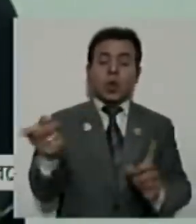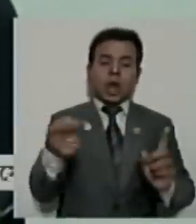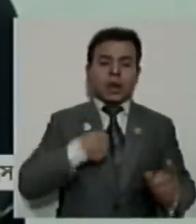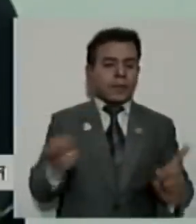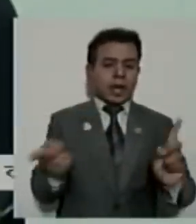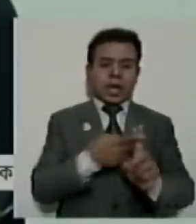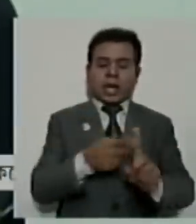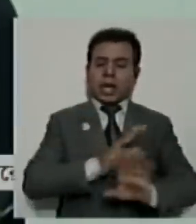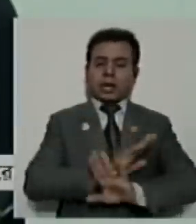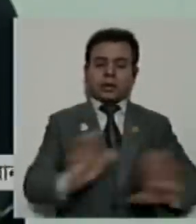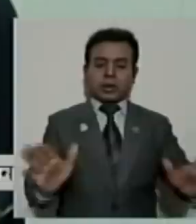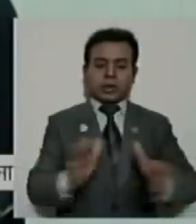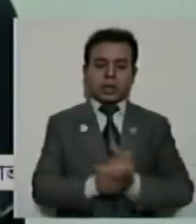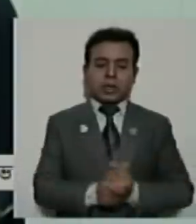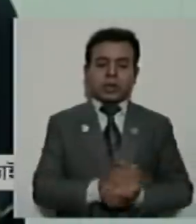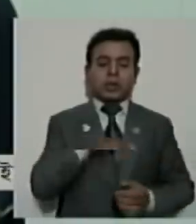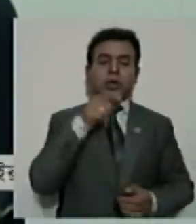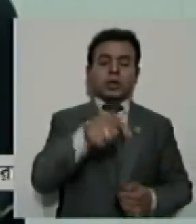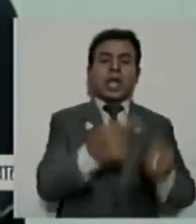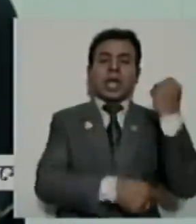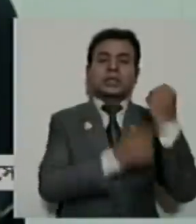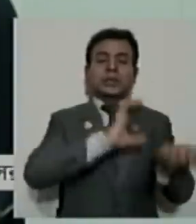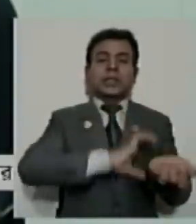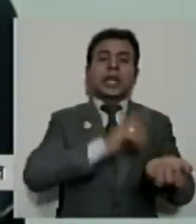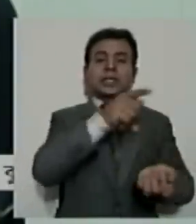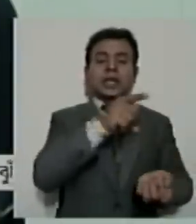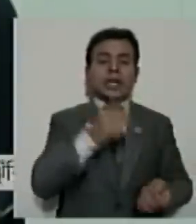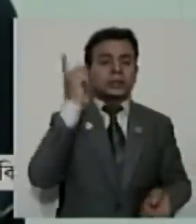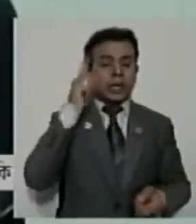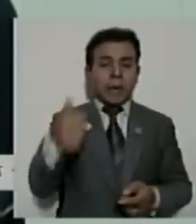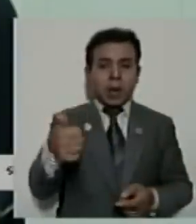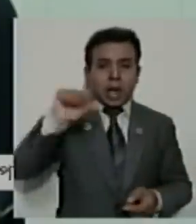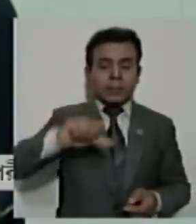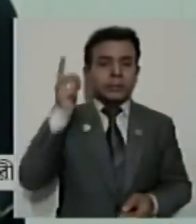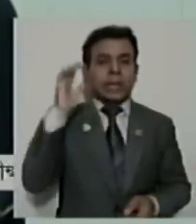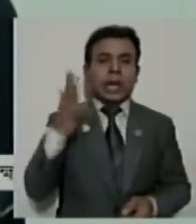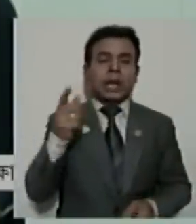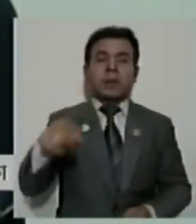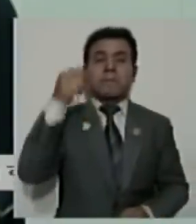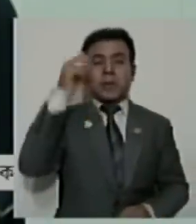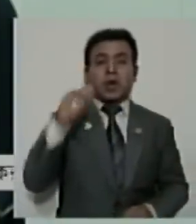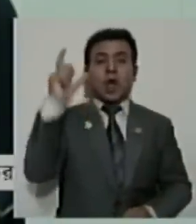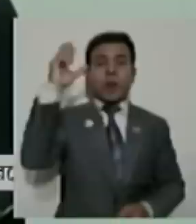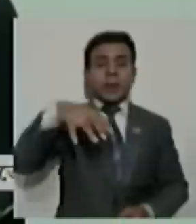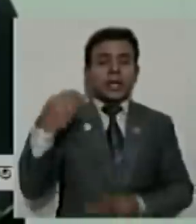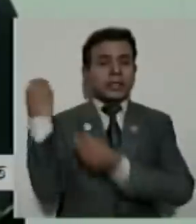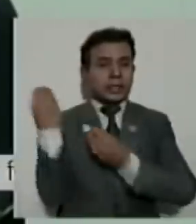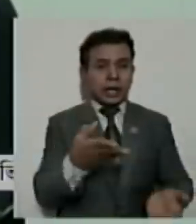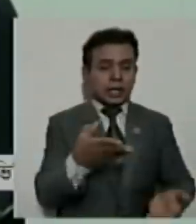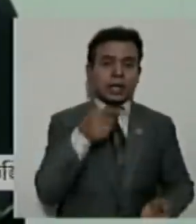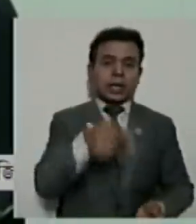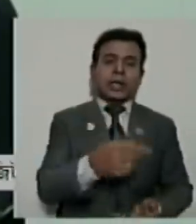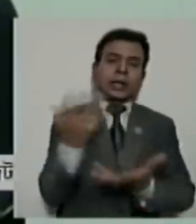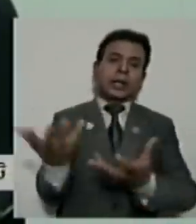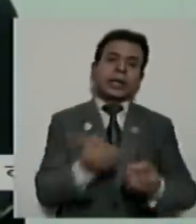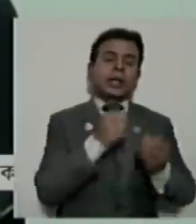যে সমস্ত চিকিৎসা সামগ্রী বিভিন্ন অনুদান বা কর ক্রয়ের মাধ্যমে গ্রহণ করবেন সেগুলো যদি